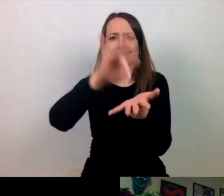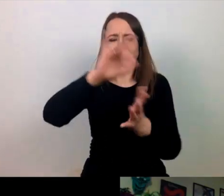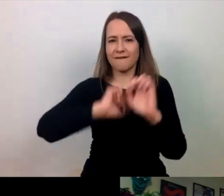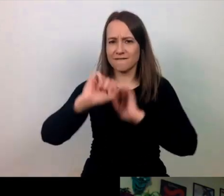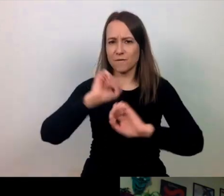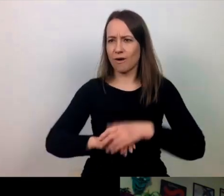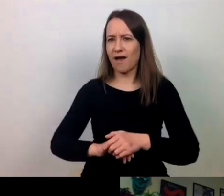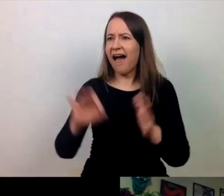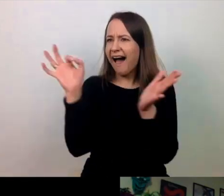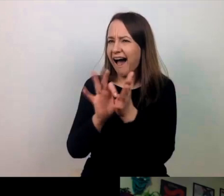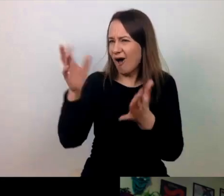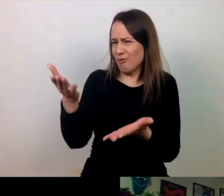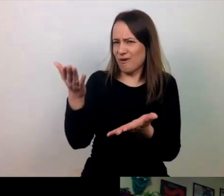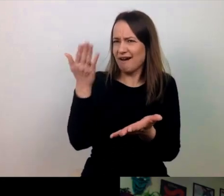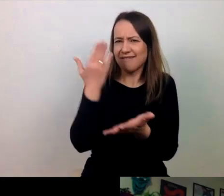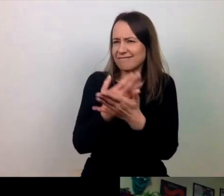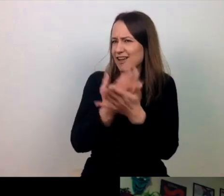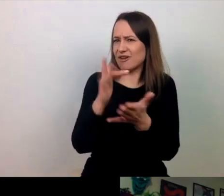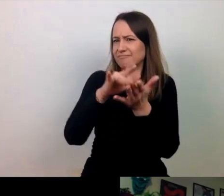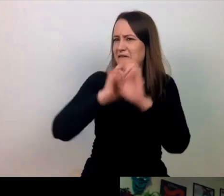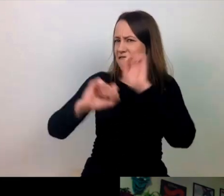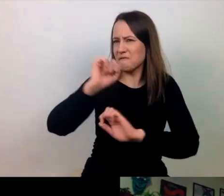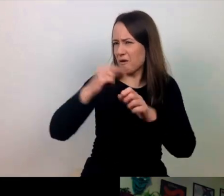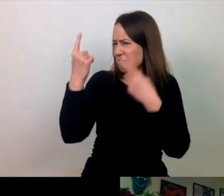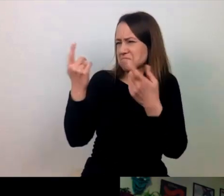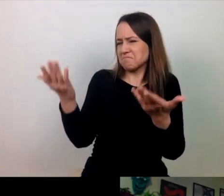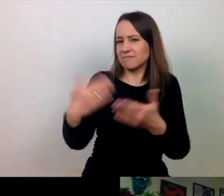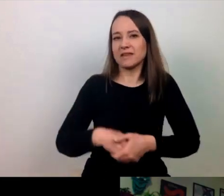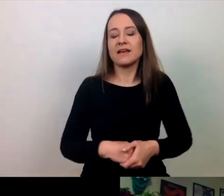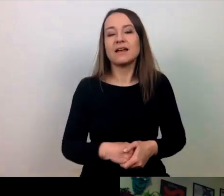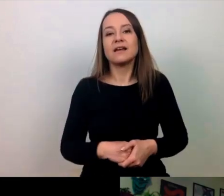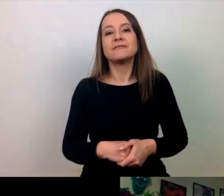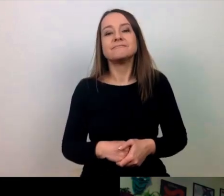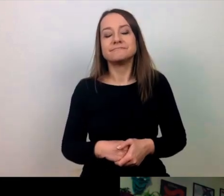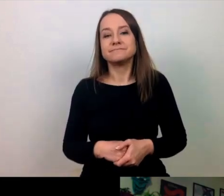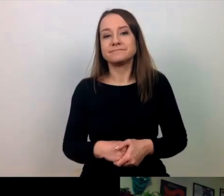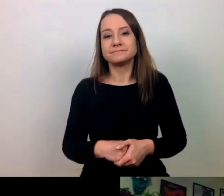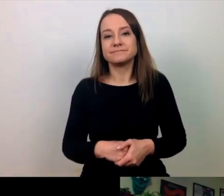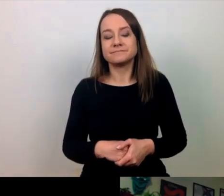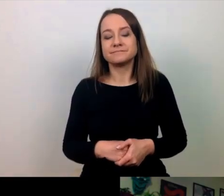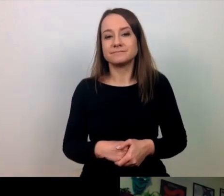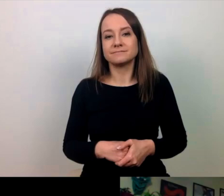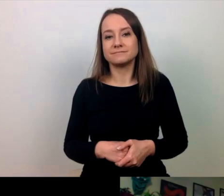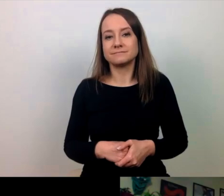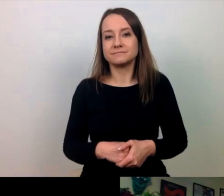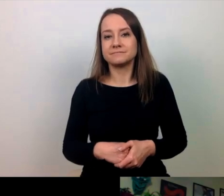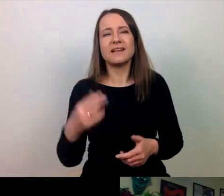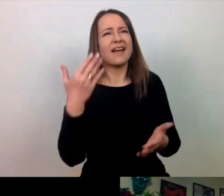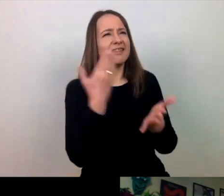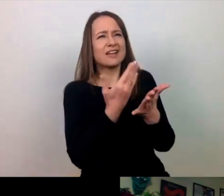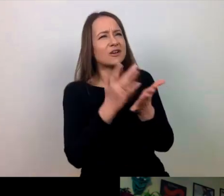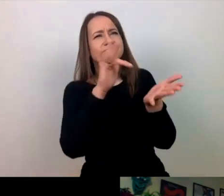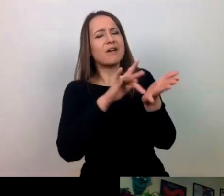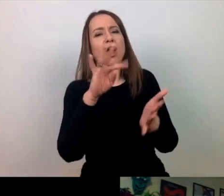pytanie, dlaczego akurat tam? Wiesz co, no wydaje mi się, że akurat tutaj, dlaczego akurat tam? No Toskania ma jednak